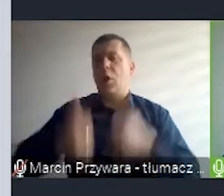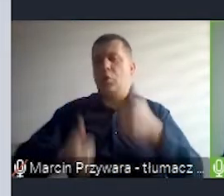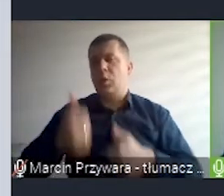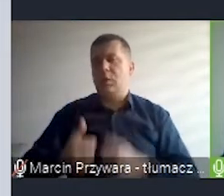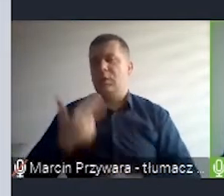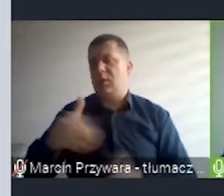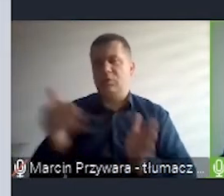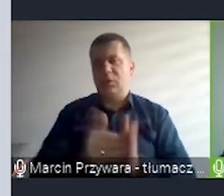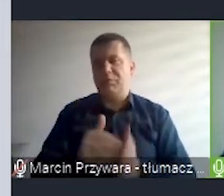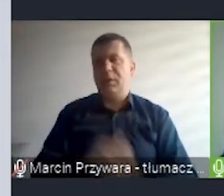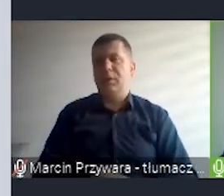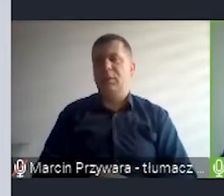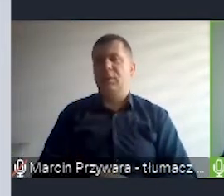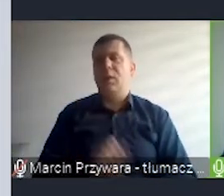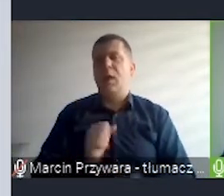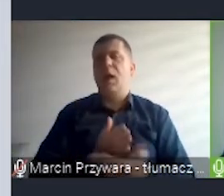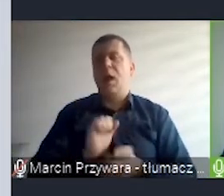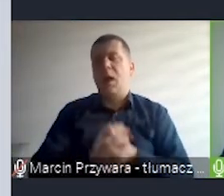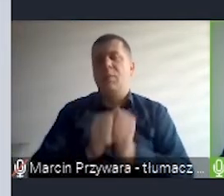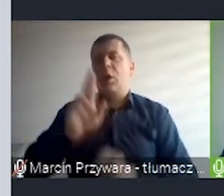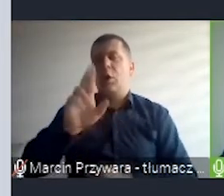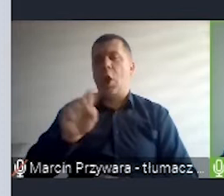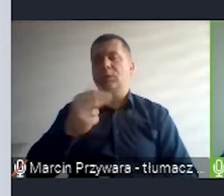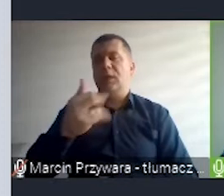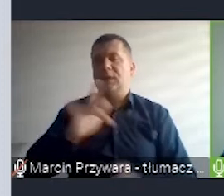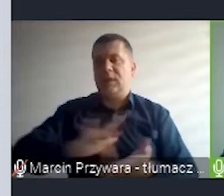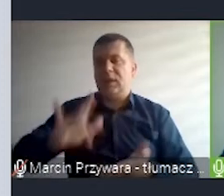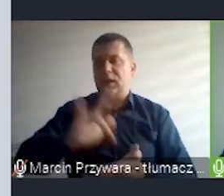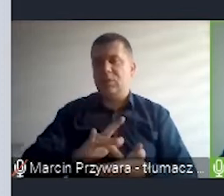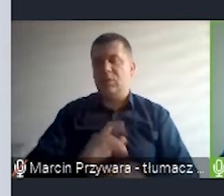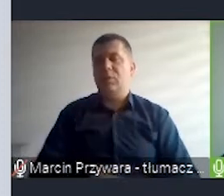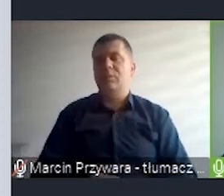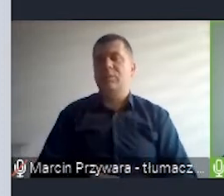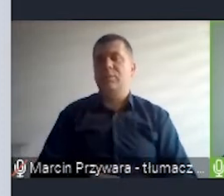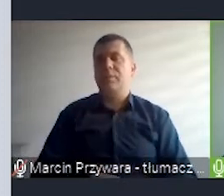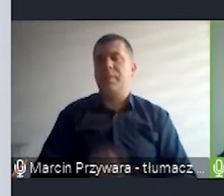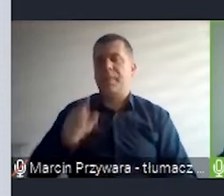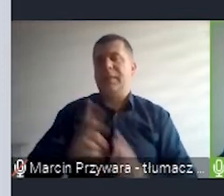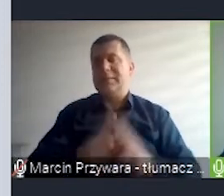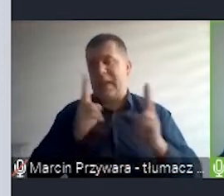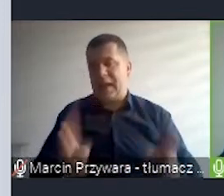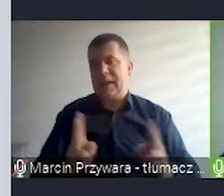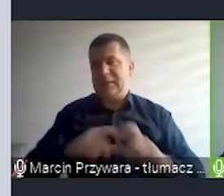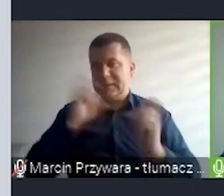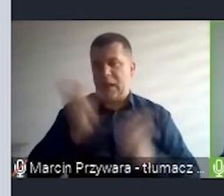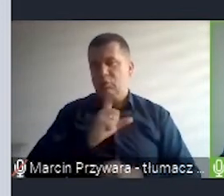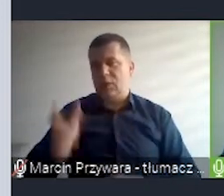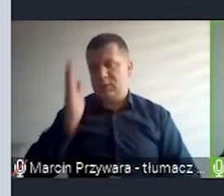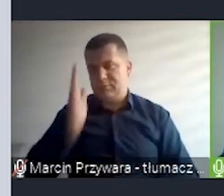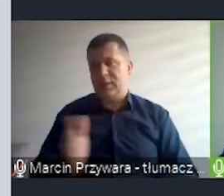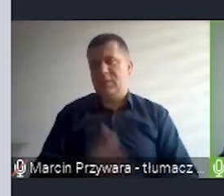nie trzeba, czy przez rozeznanie rynku. Więc te zakresy cały czas będą